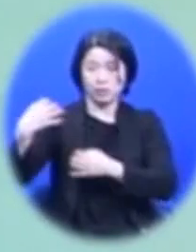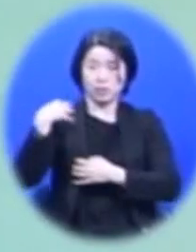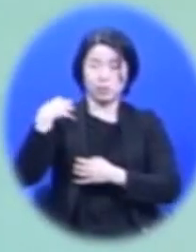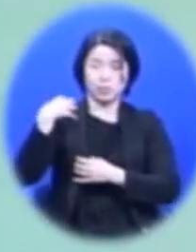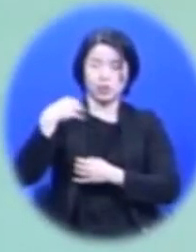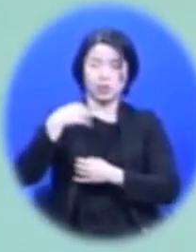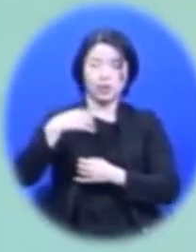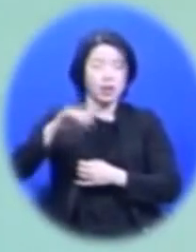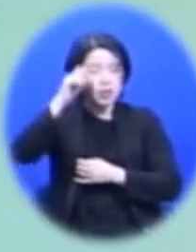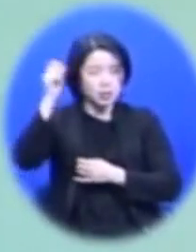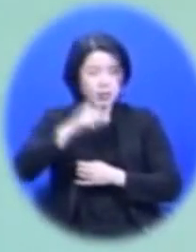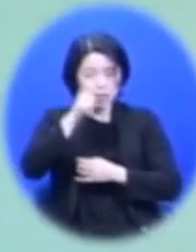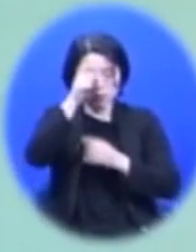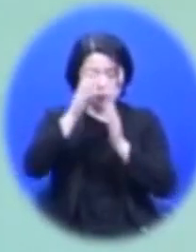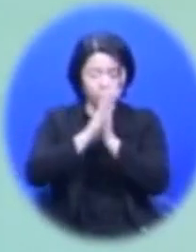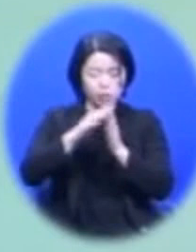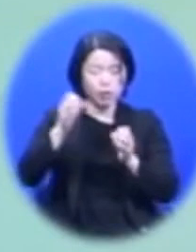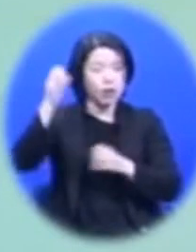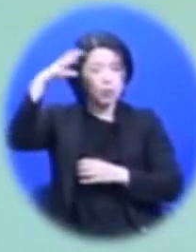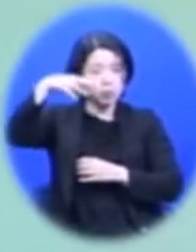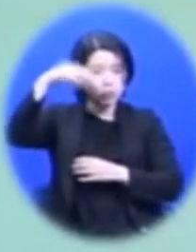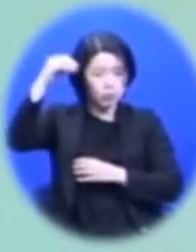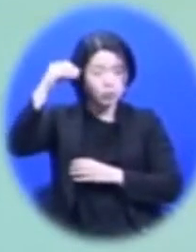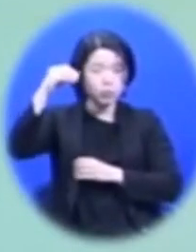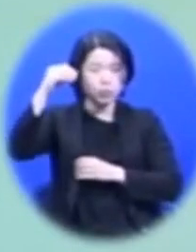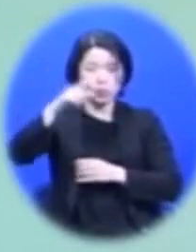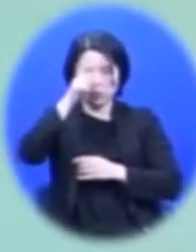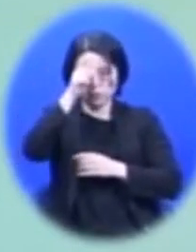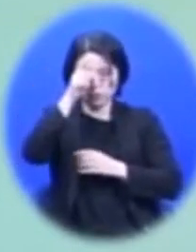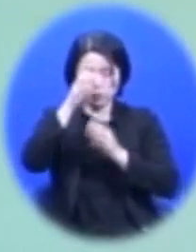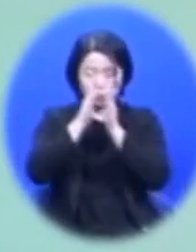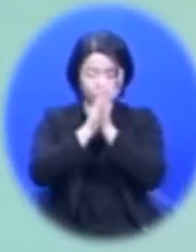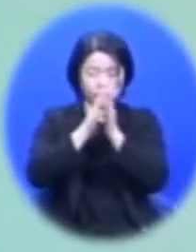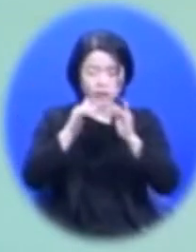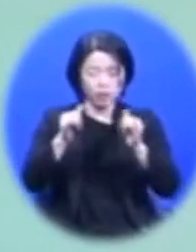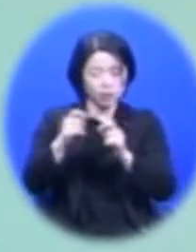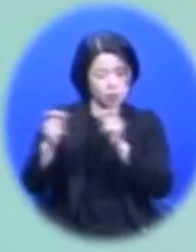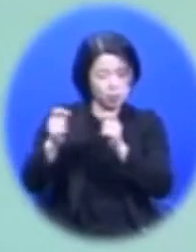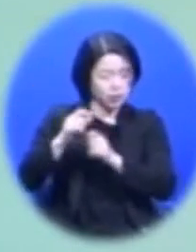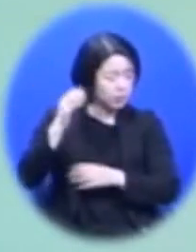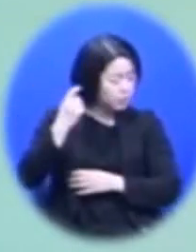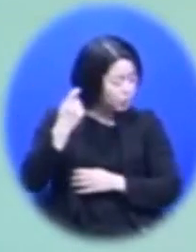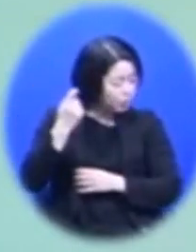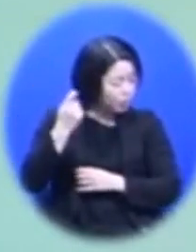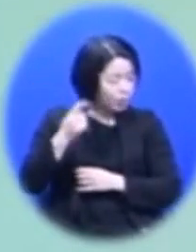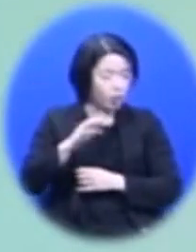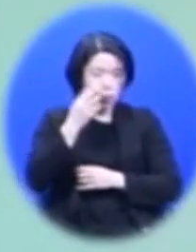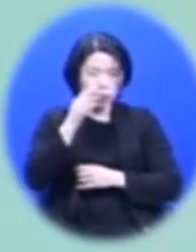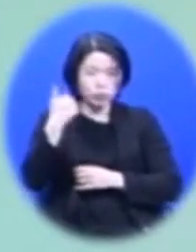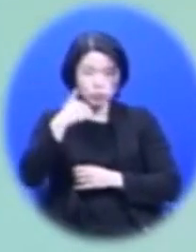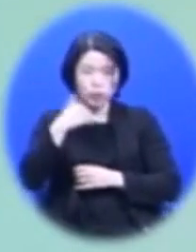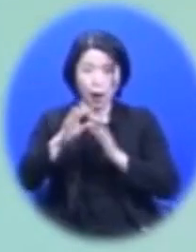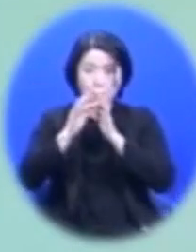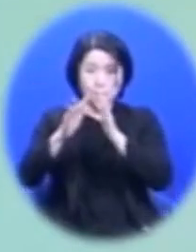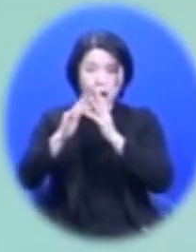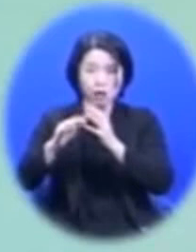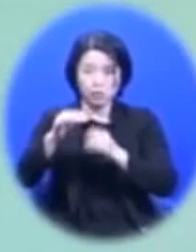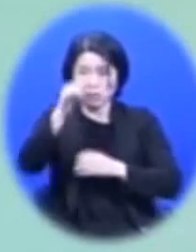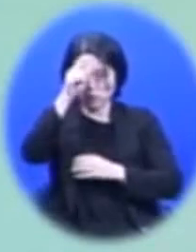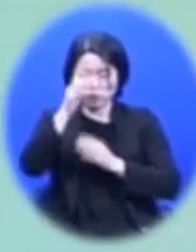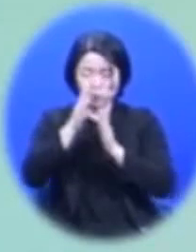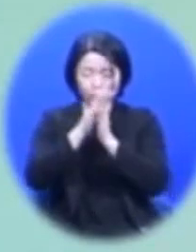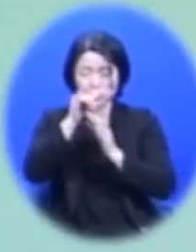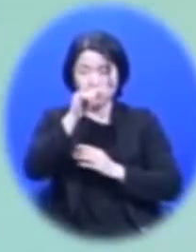새벽기도 때마다 불 꺼놓고 기도하는데 다 기도하는 사람 옆에 가서 듣는 거예요. 혹시 방언으로 기도하는가. 나중에